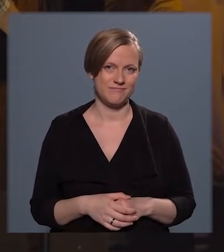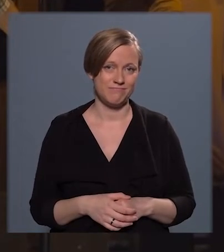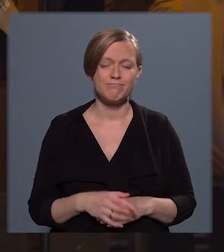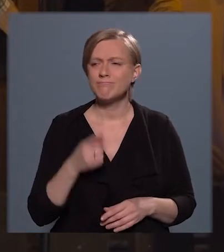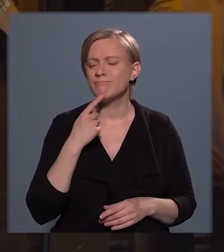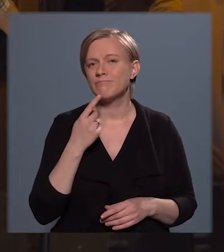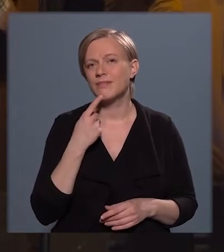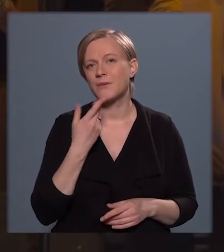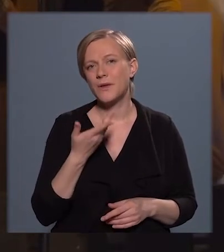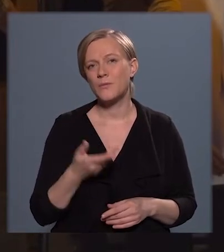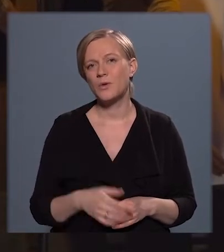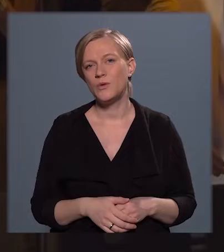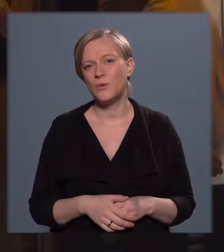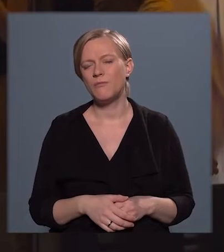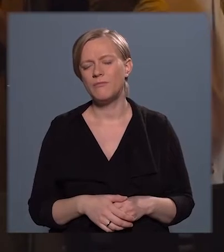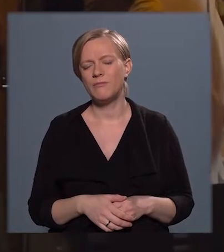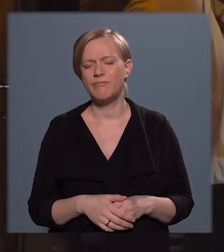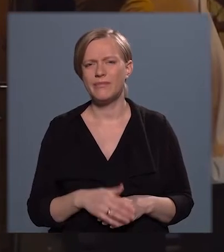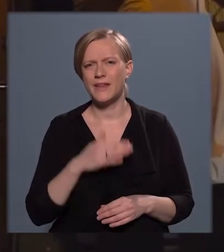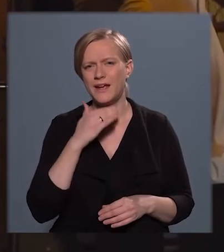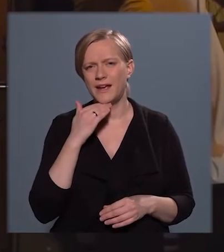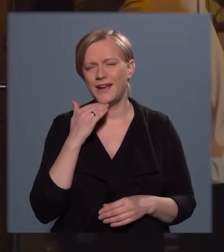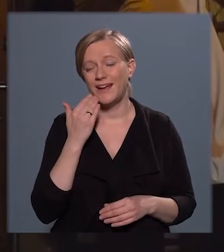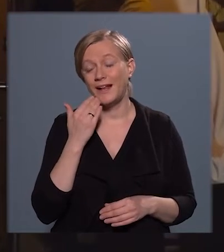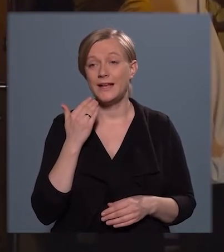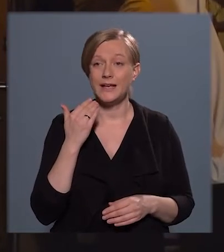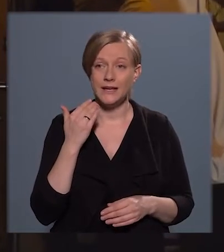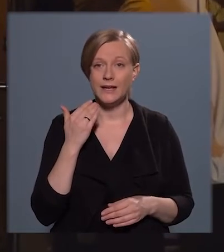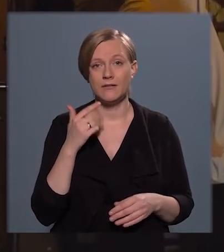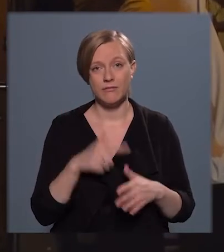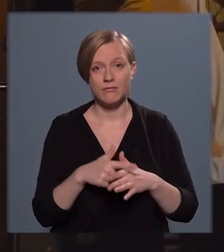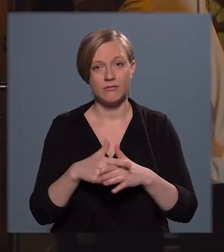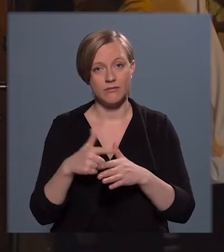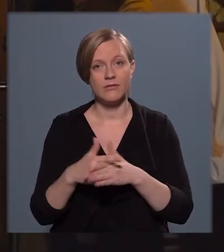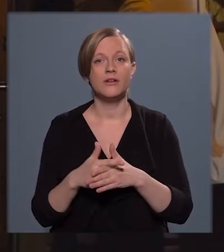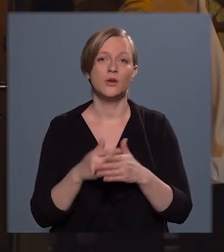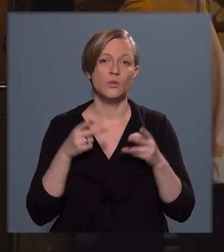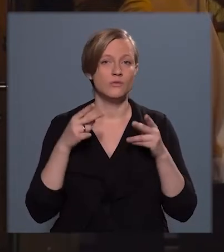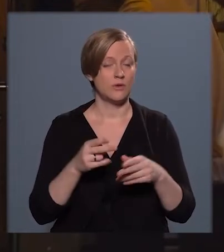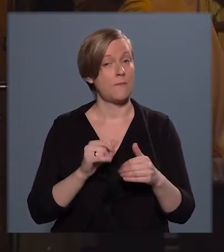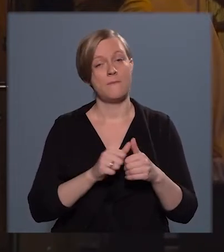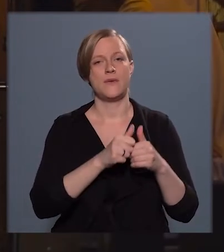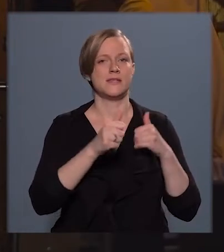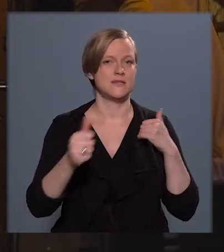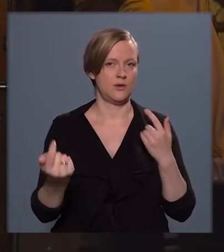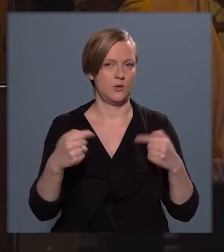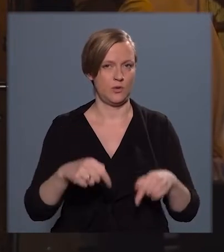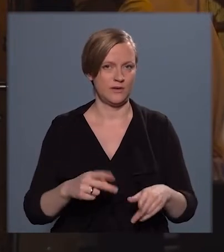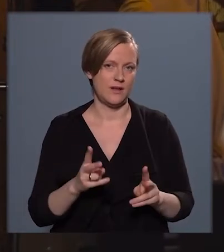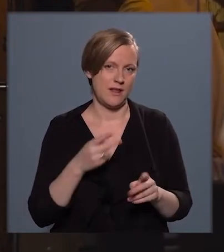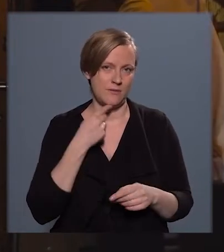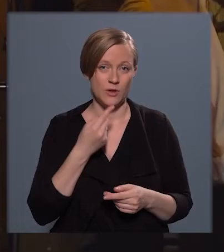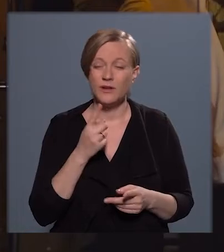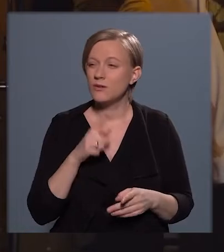Megmondom, hogy elég göröngyös úton messziről jöttem, mondhatnám így is,